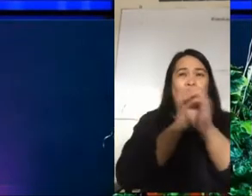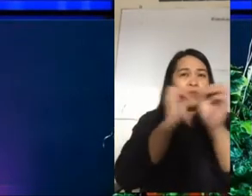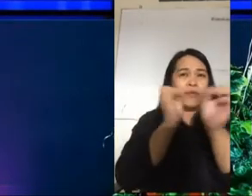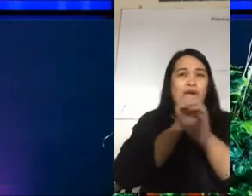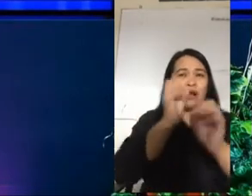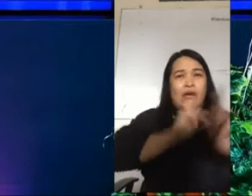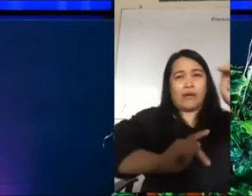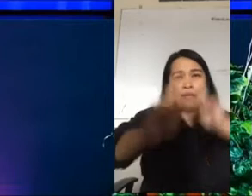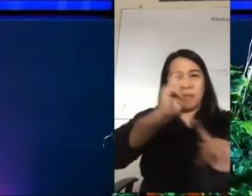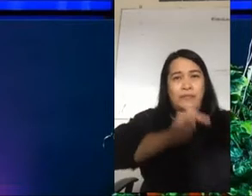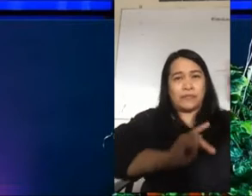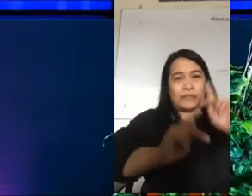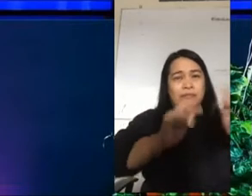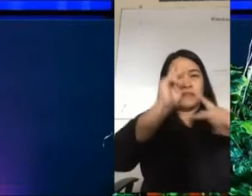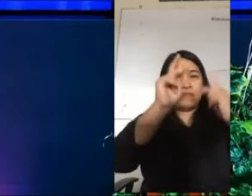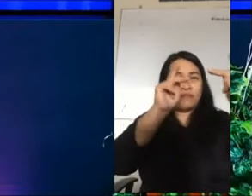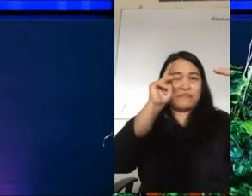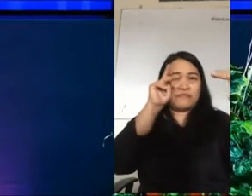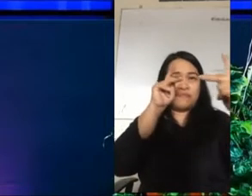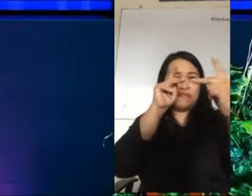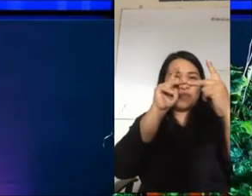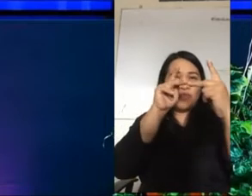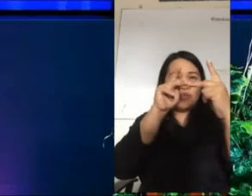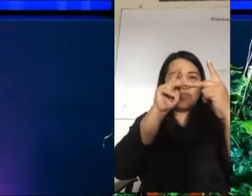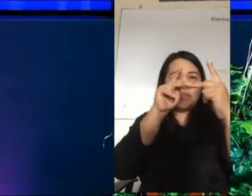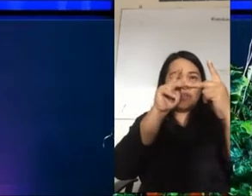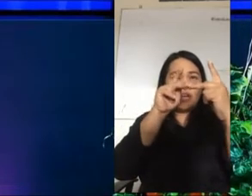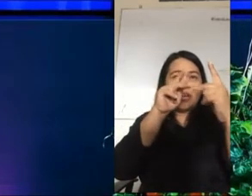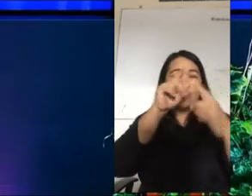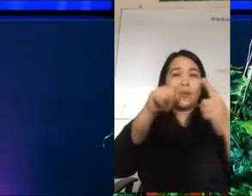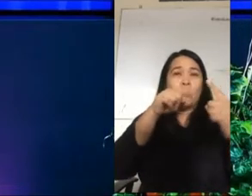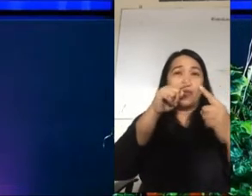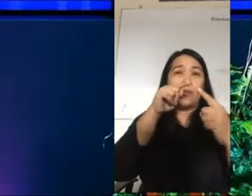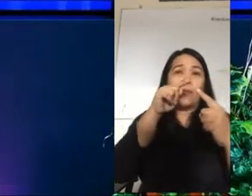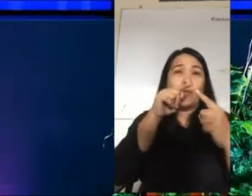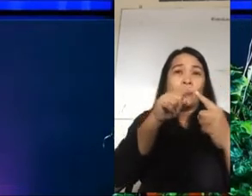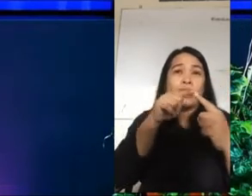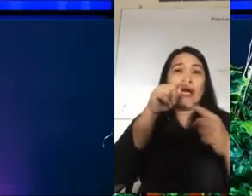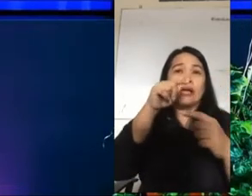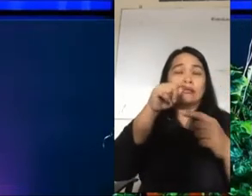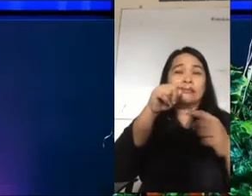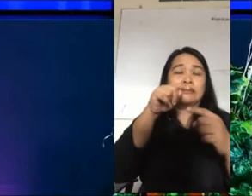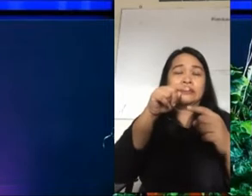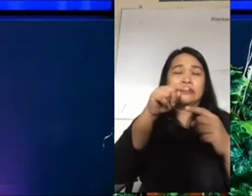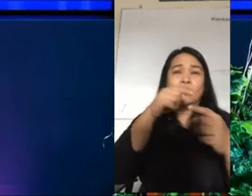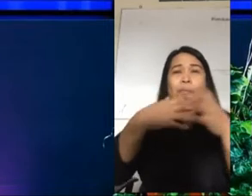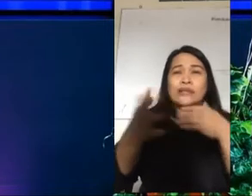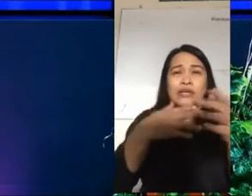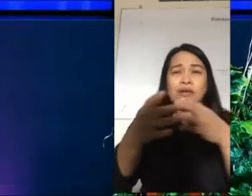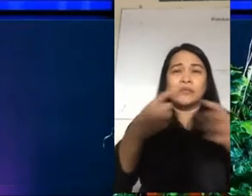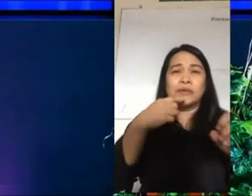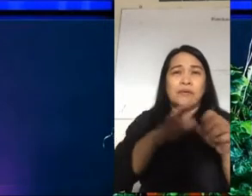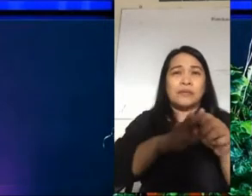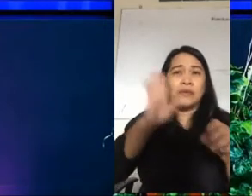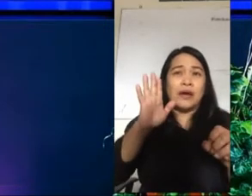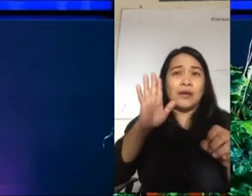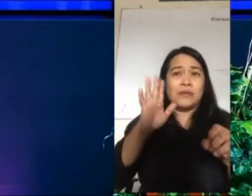ang perpekto pagdating sa kanyang mga pangako. Kaya nga diba sabi, laging biruan, huwag ka nang